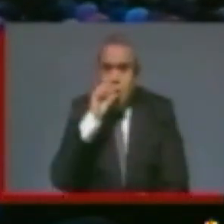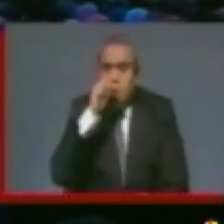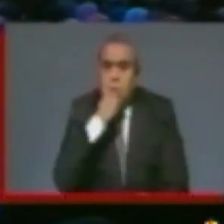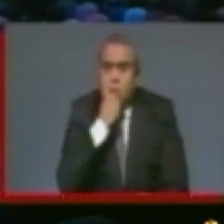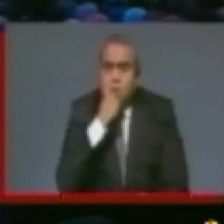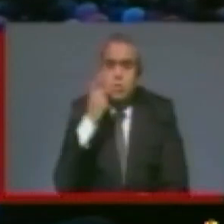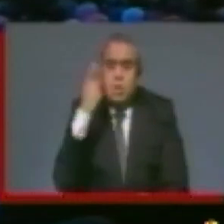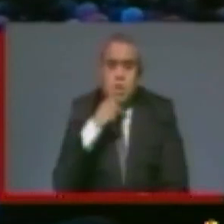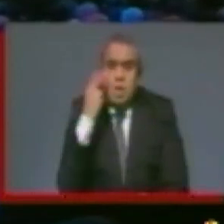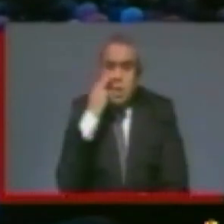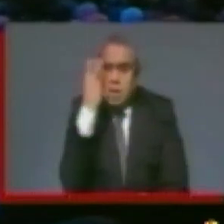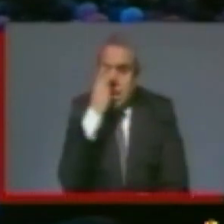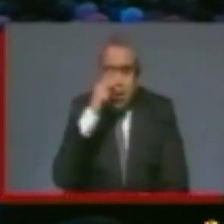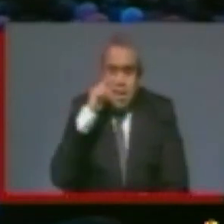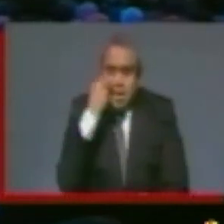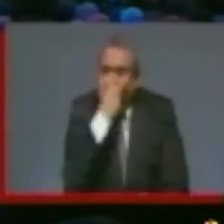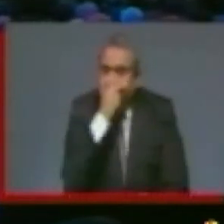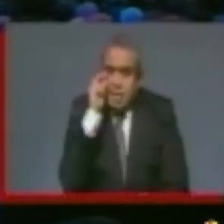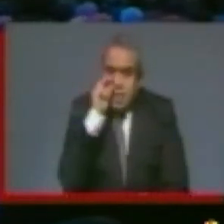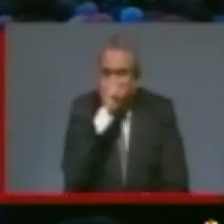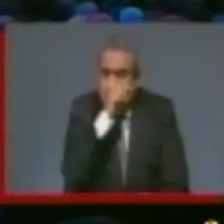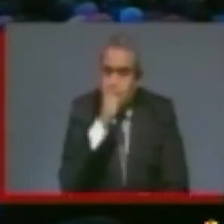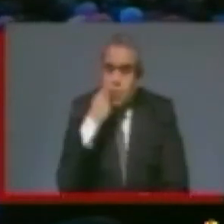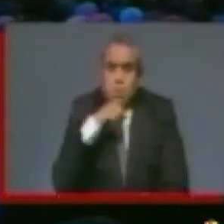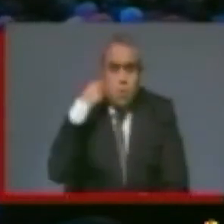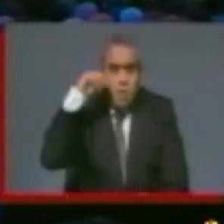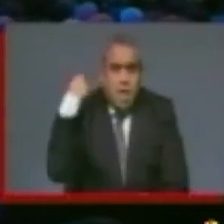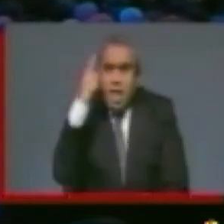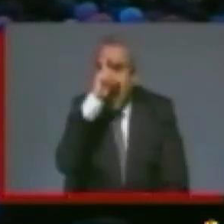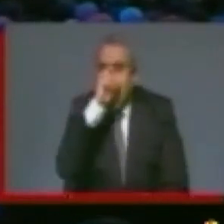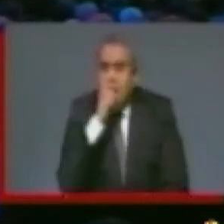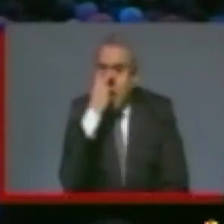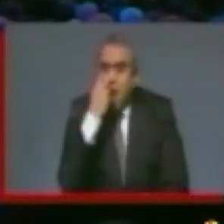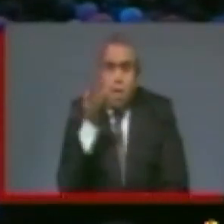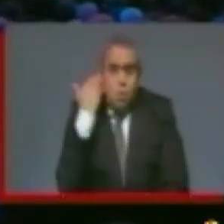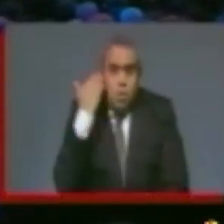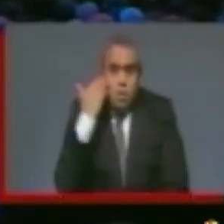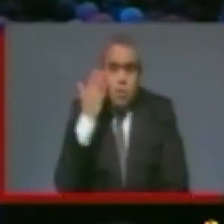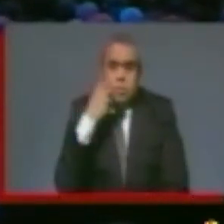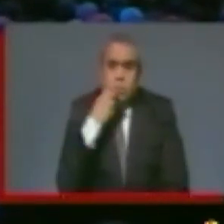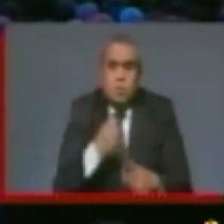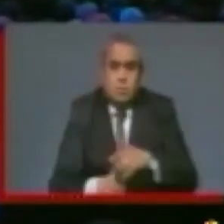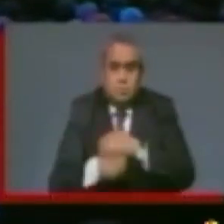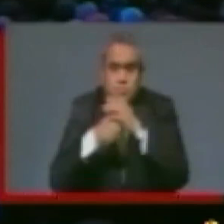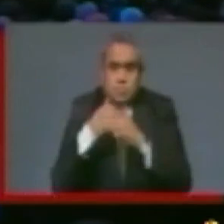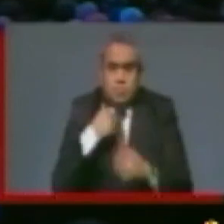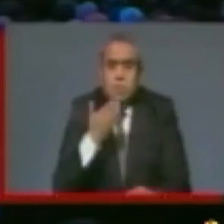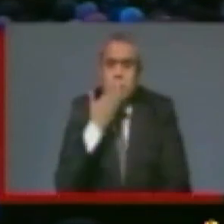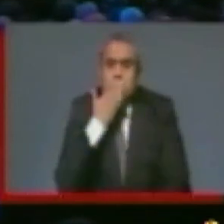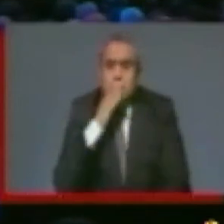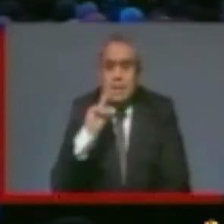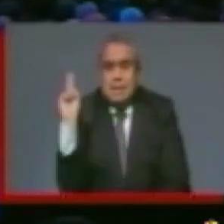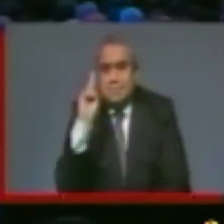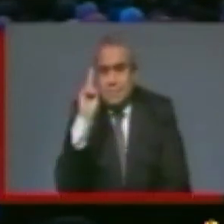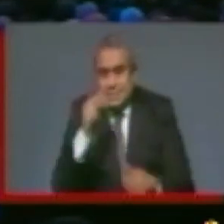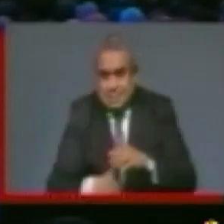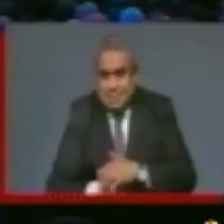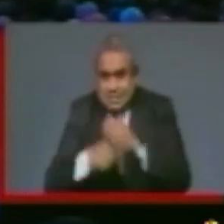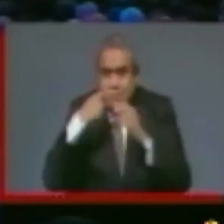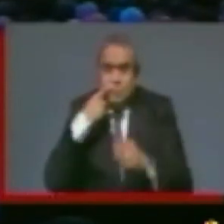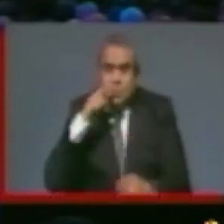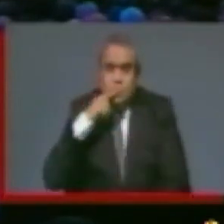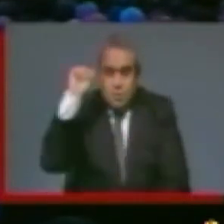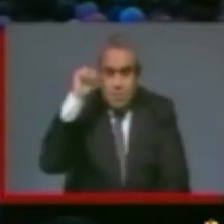مصطفى عبد الرازق اللي هو كان شيخ الازهر ووزير الاوقاف في وقت ما وايضا البابا ديمتريوس الثاني بابا الاسكندريه